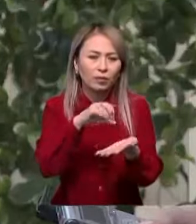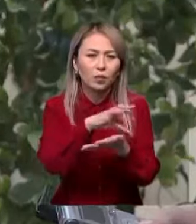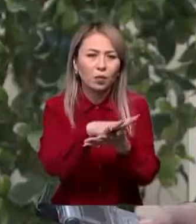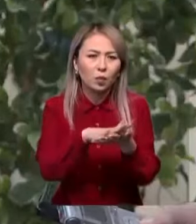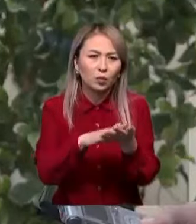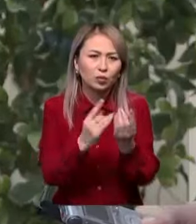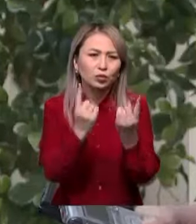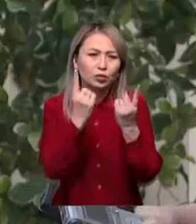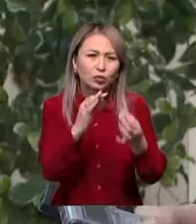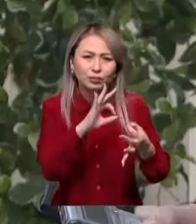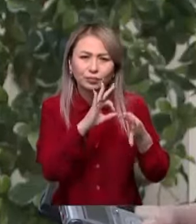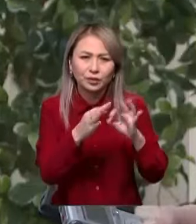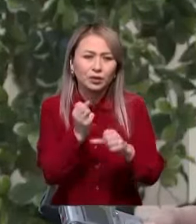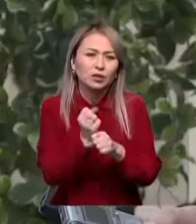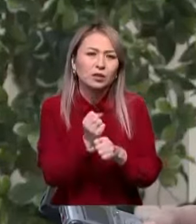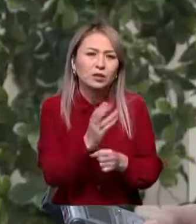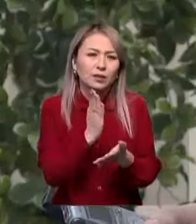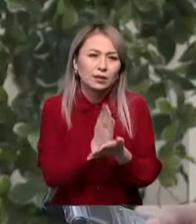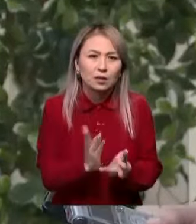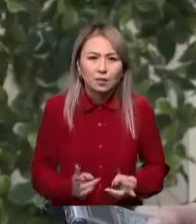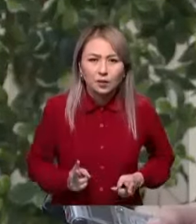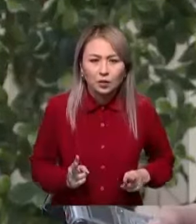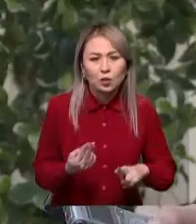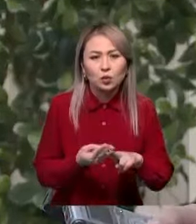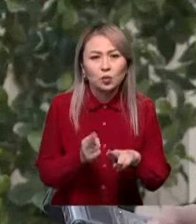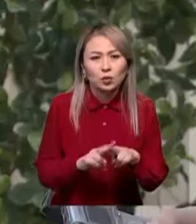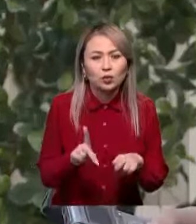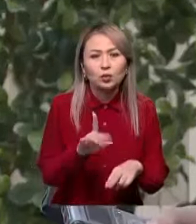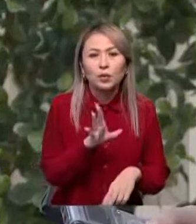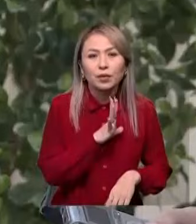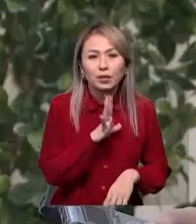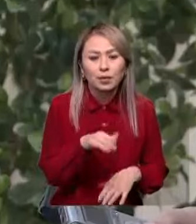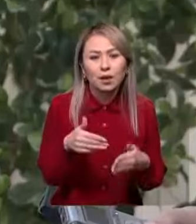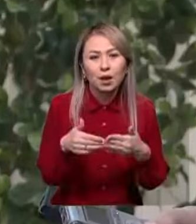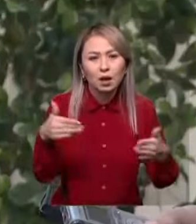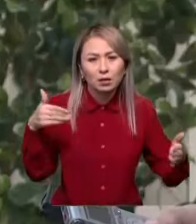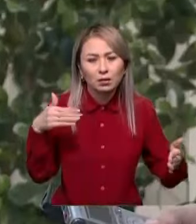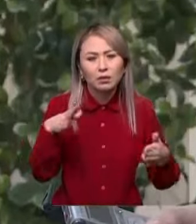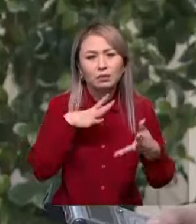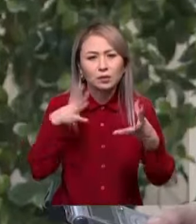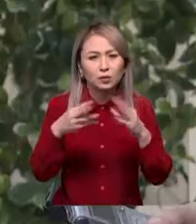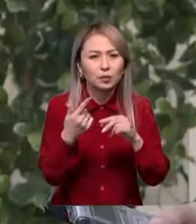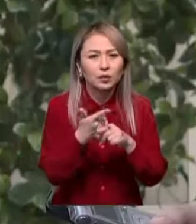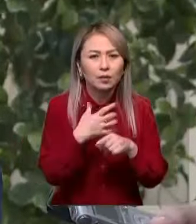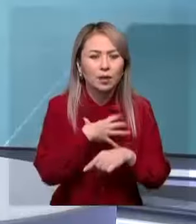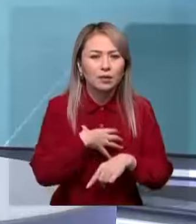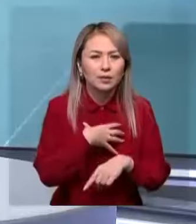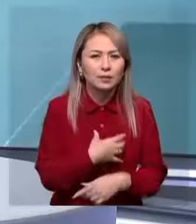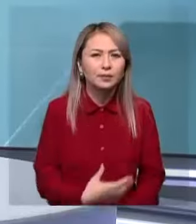әрі күрделі негізде жасаған қылмыстарымыз бар. Сондықтан да осы қылмыстарды болдырмау және алдын алу үшін бұл өте маңызды.